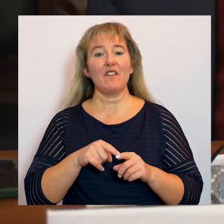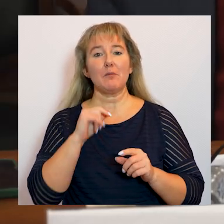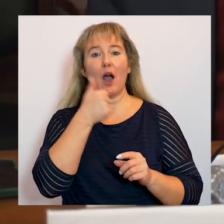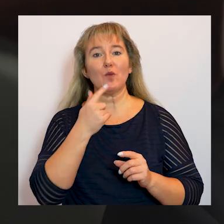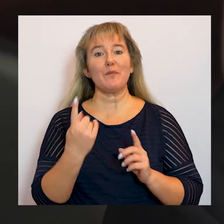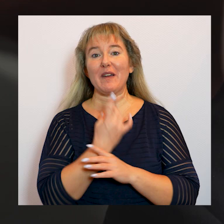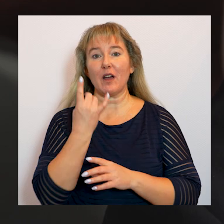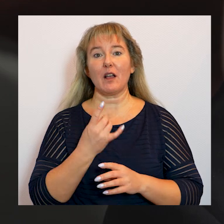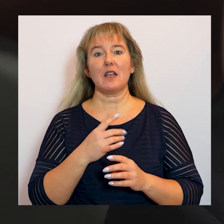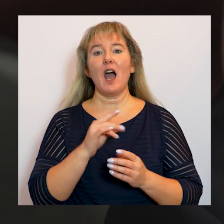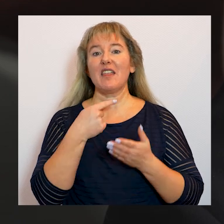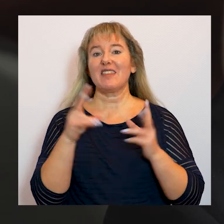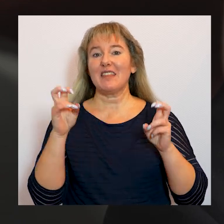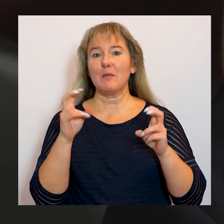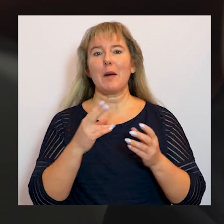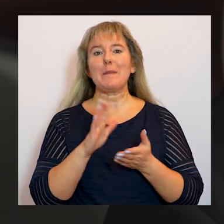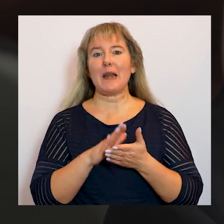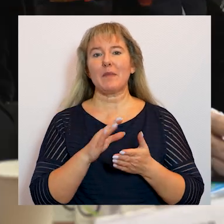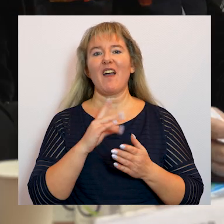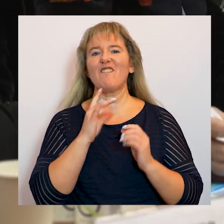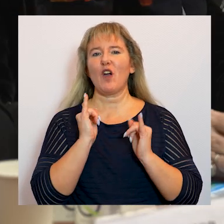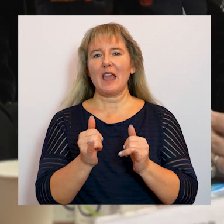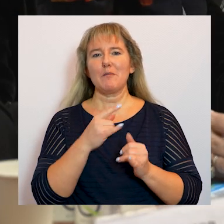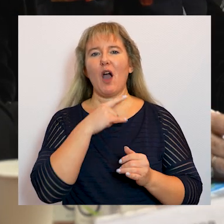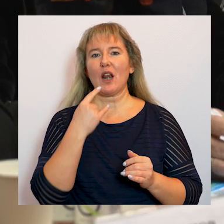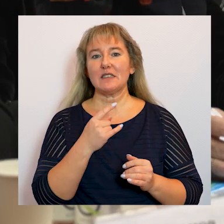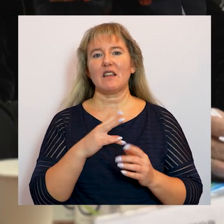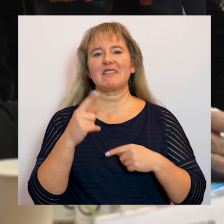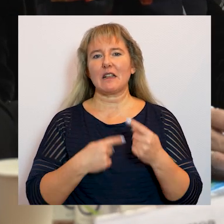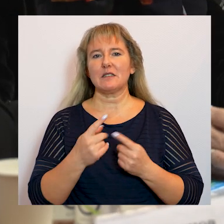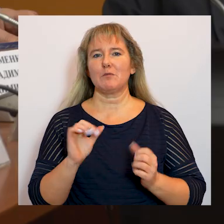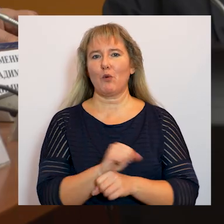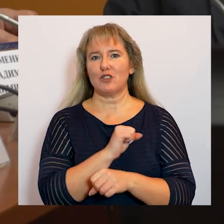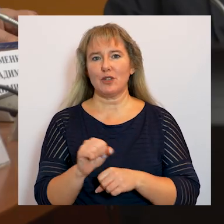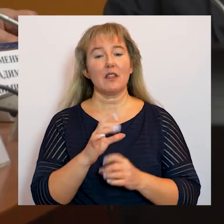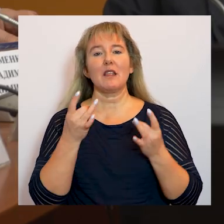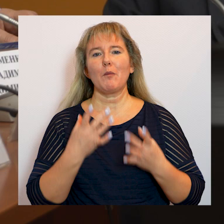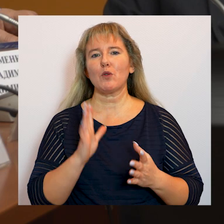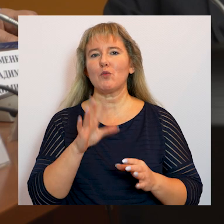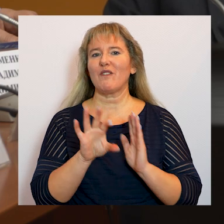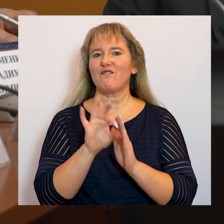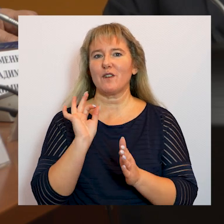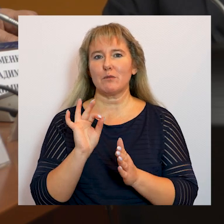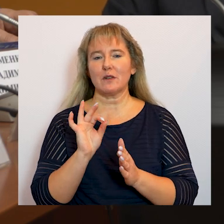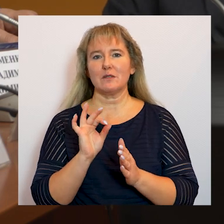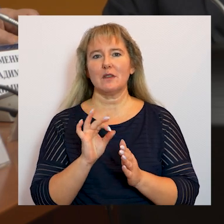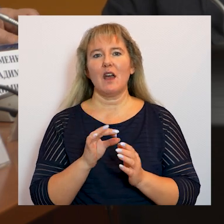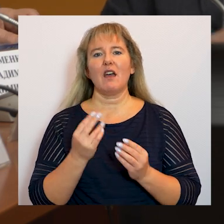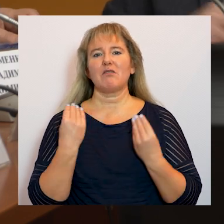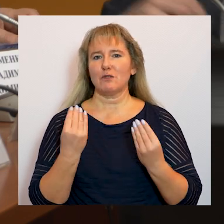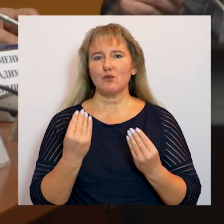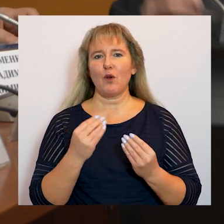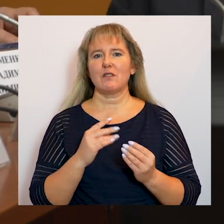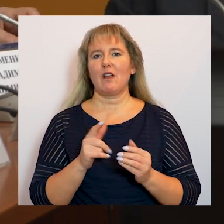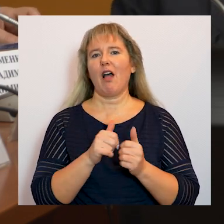году впервые обозначена тема премии «Во имя России. Традиции побеждать». Не просто будет выбрать